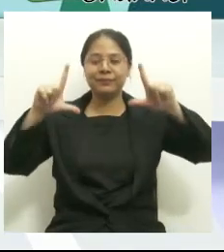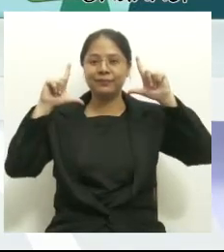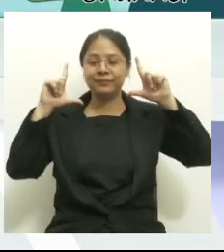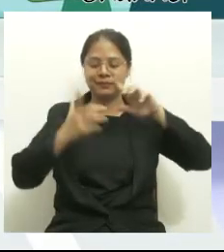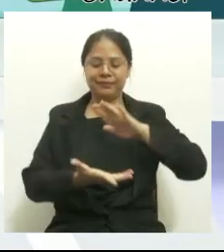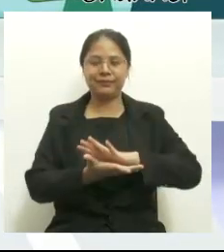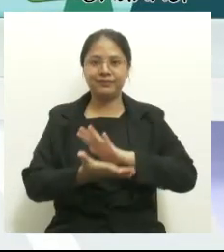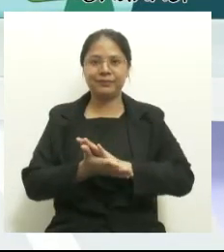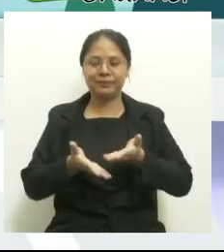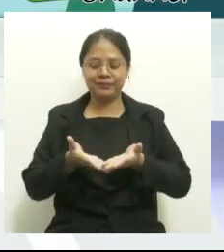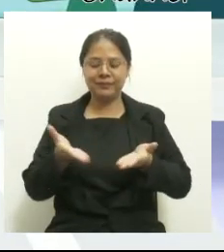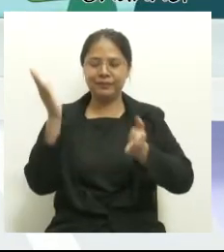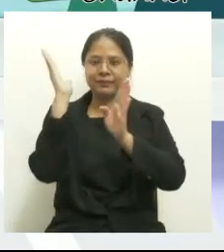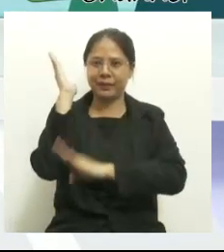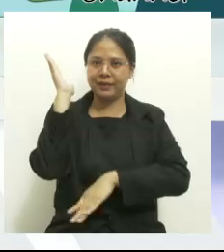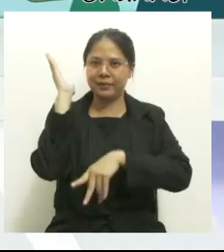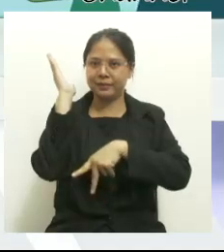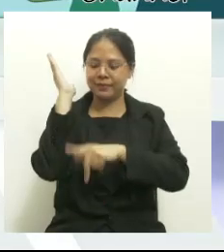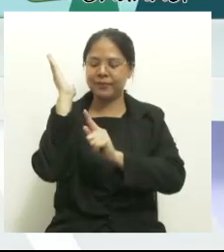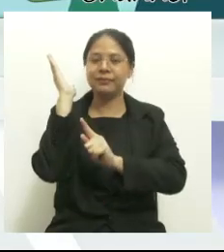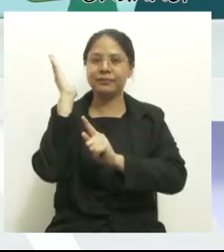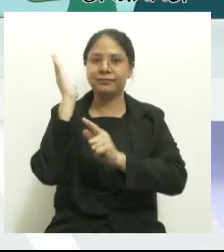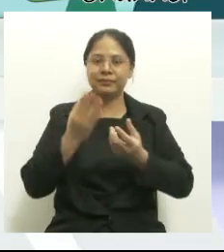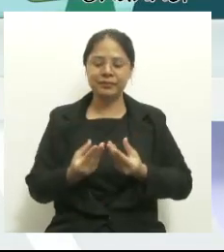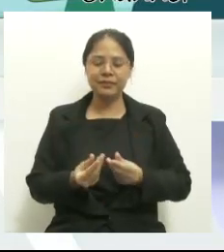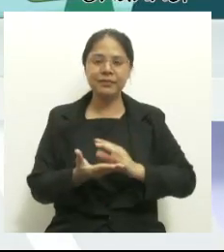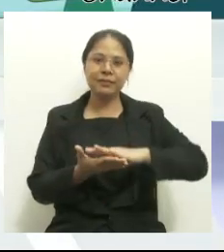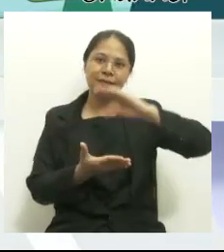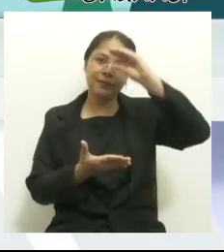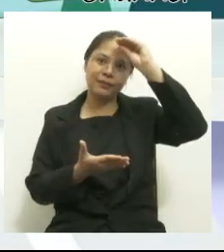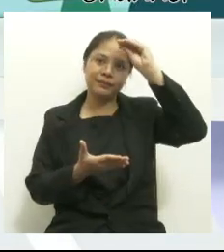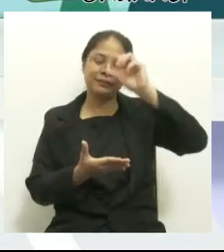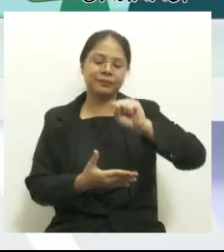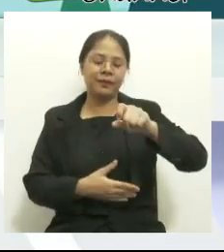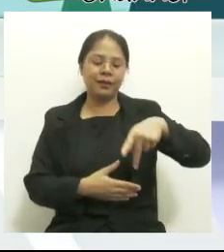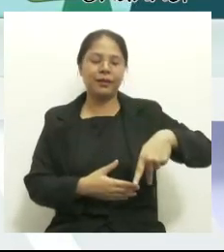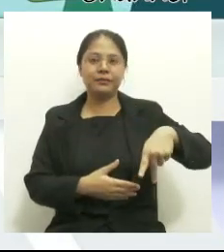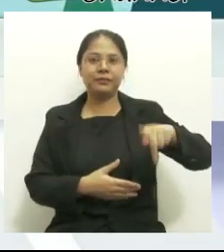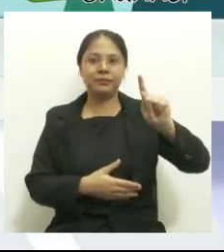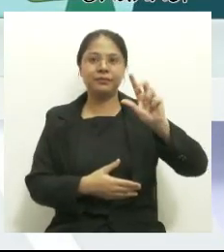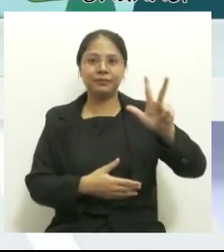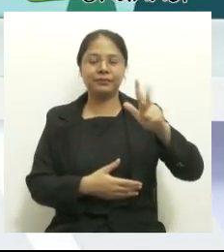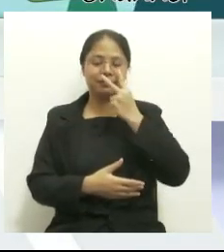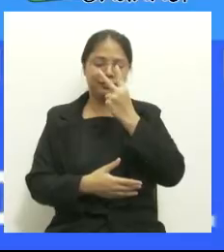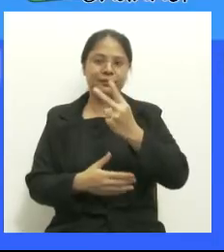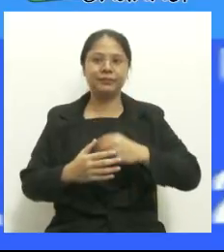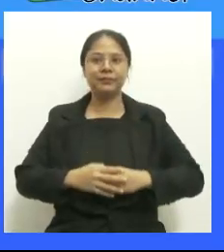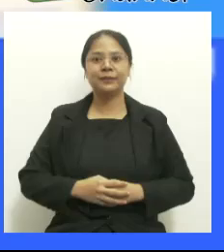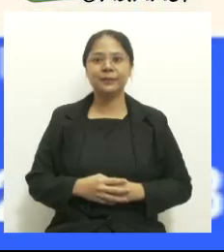านทุ่งกินนอนจังหวัดปัตตานีสังกัดสำนักงานเขตพื้นที่การศึกษาประถมศึกษาปัตตานีเขต3ขอเชิญรับชมได้เลยค่ะ